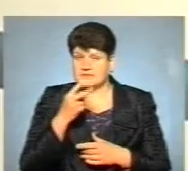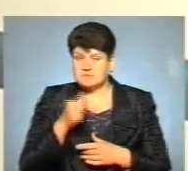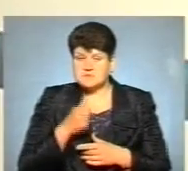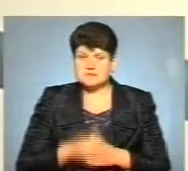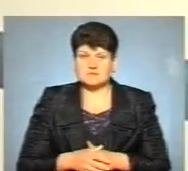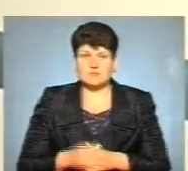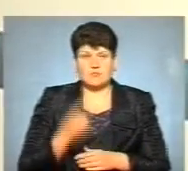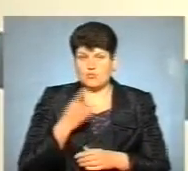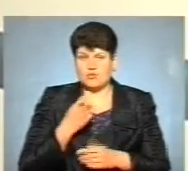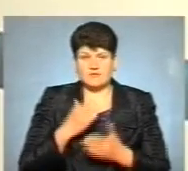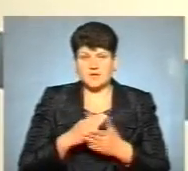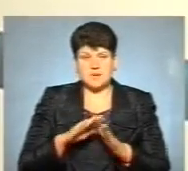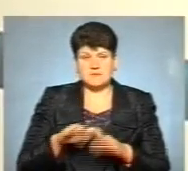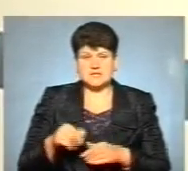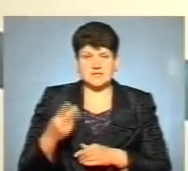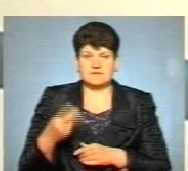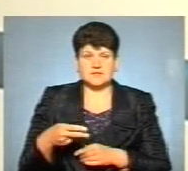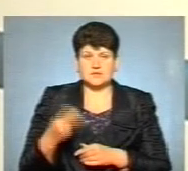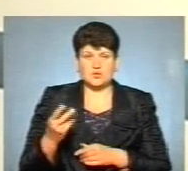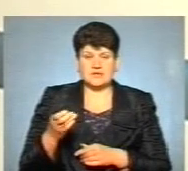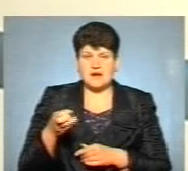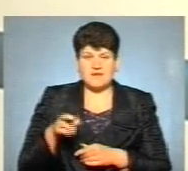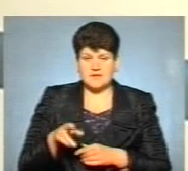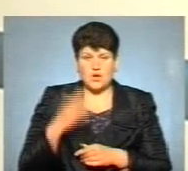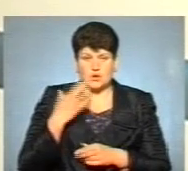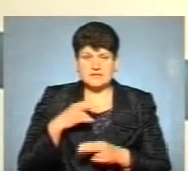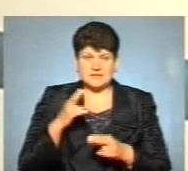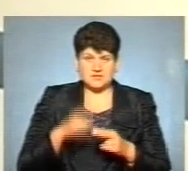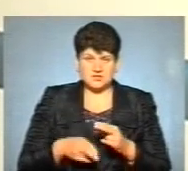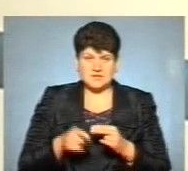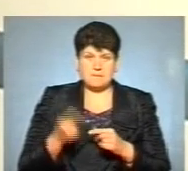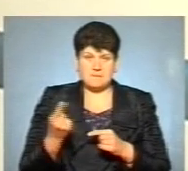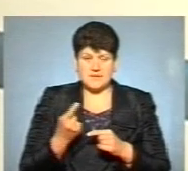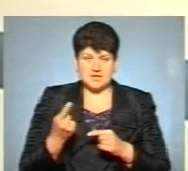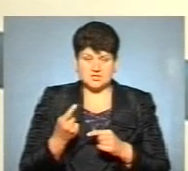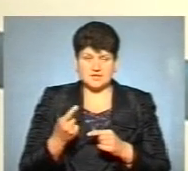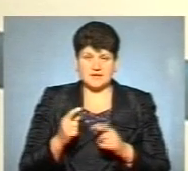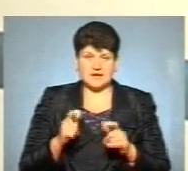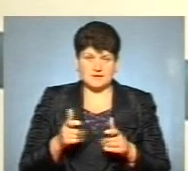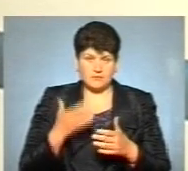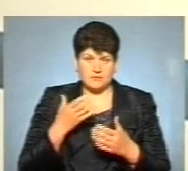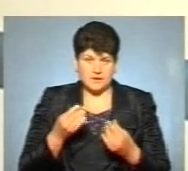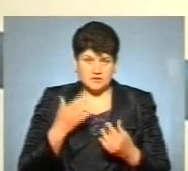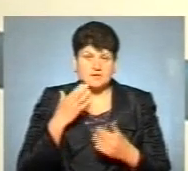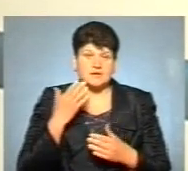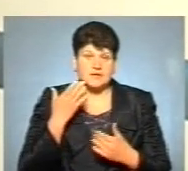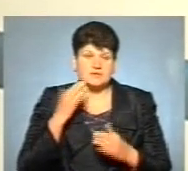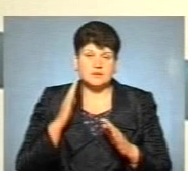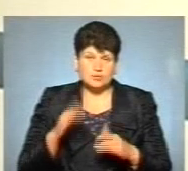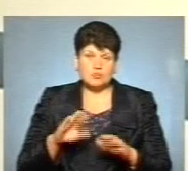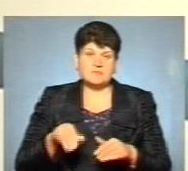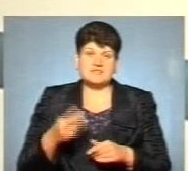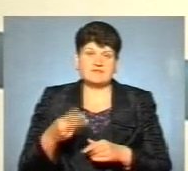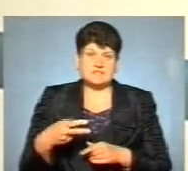як мова йде зразу після 22 травня, коли закінчується перша хвиля карантину, пом'якшення будуть, далі будуть після